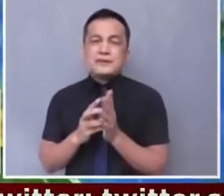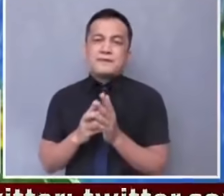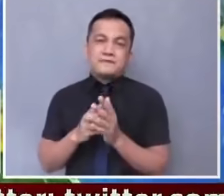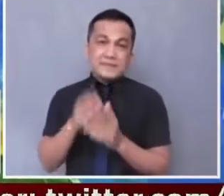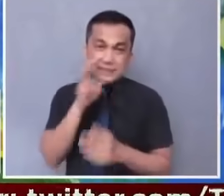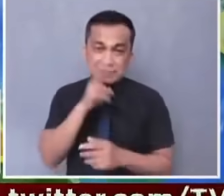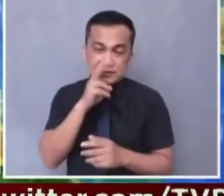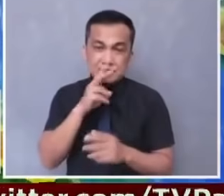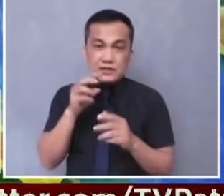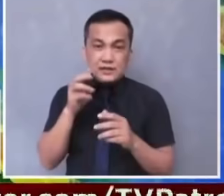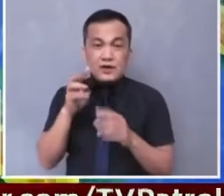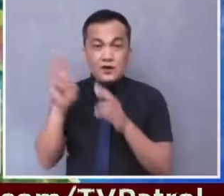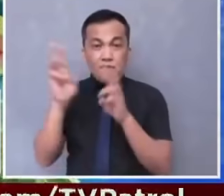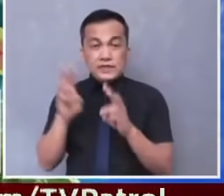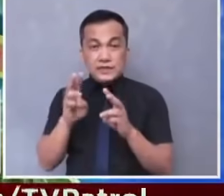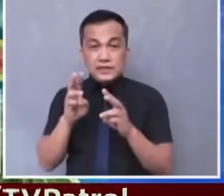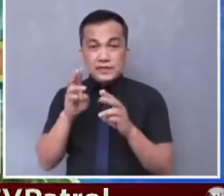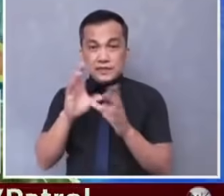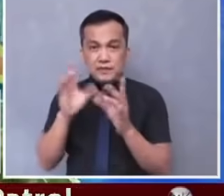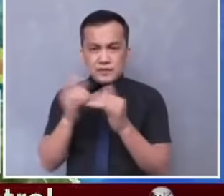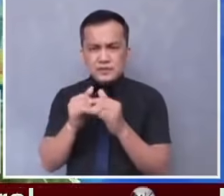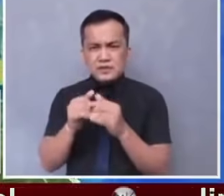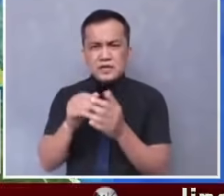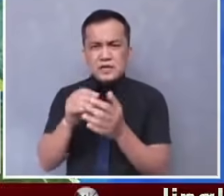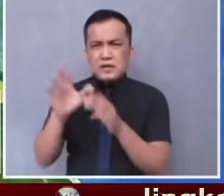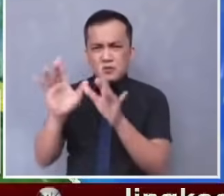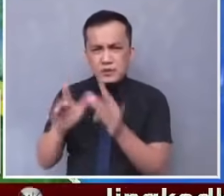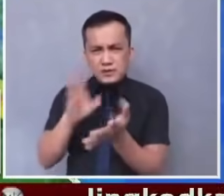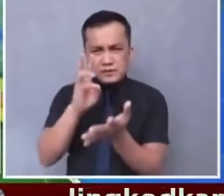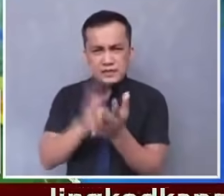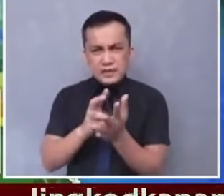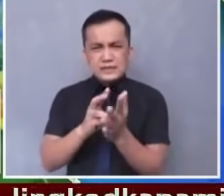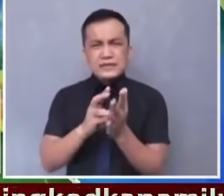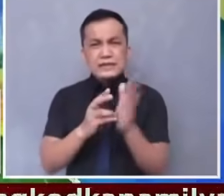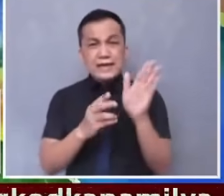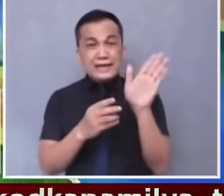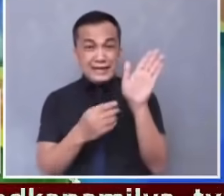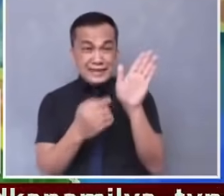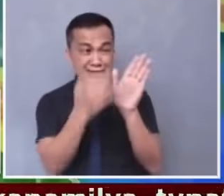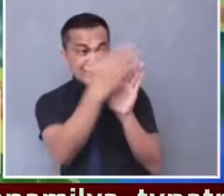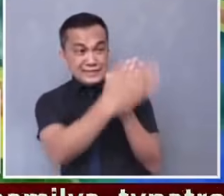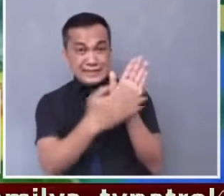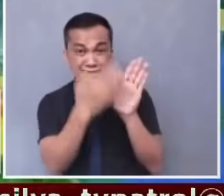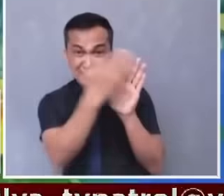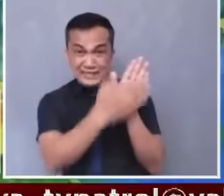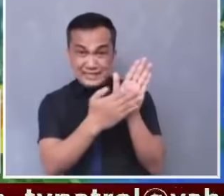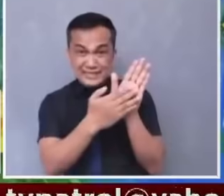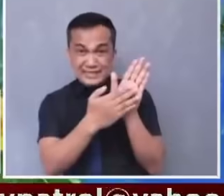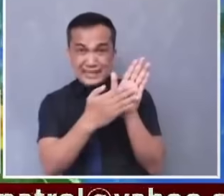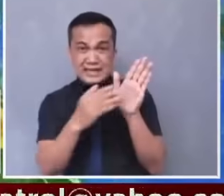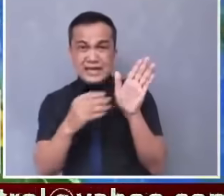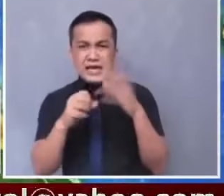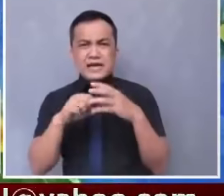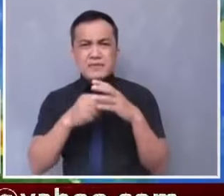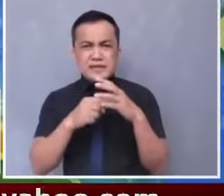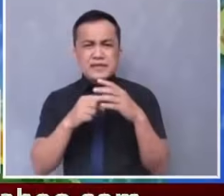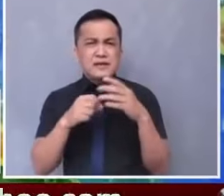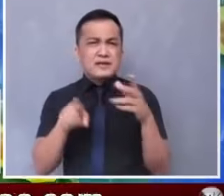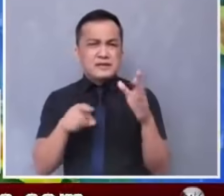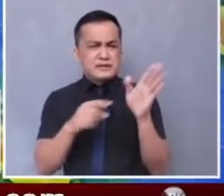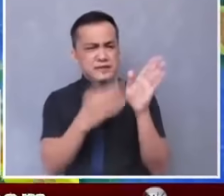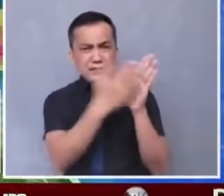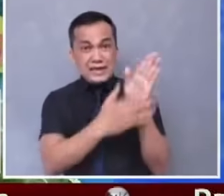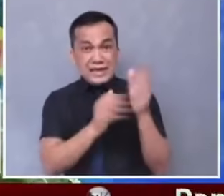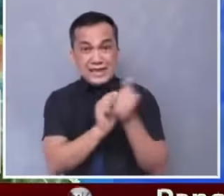Weather Company, may mahihinang ulan sa Cagayan, Aurora, Quezon, Camarines Provinces at Catanduanes.